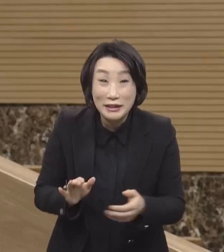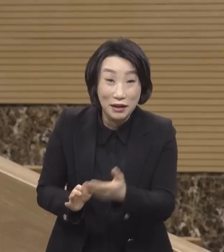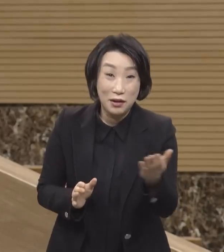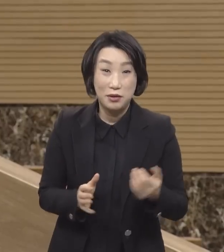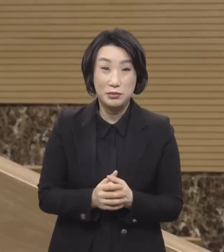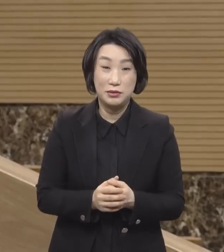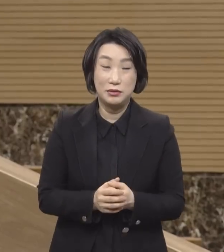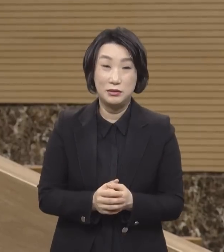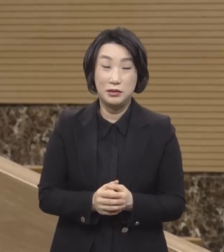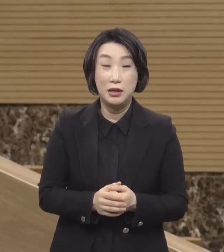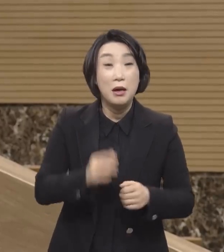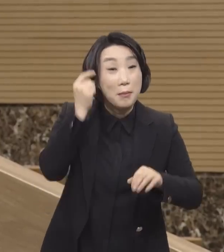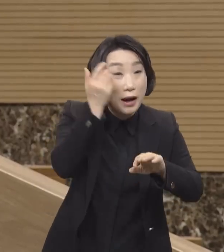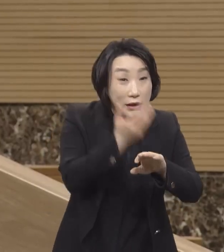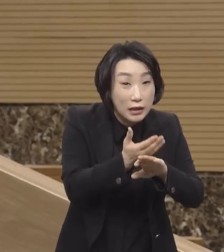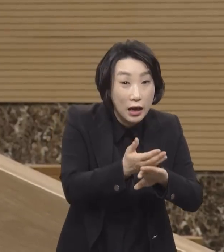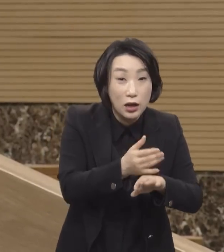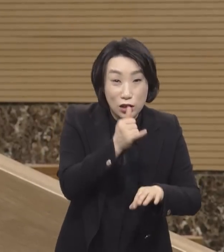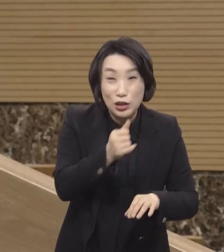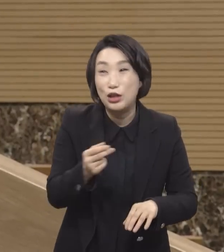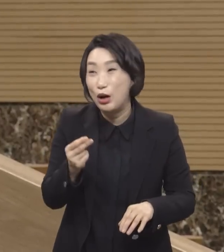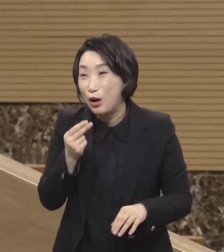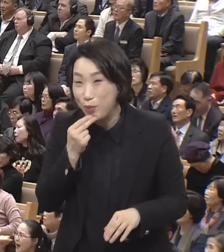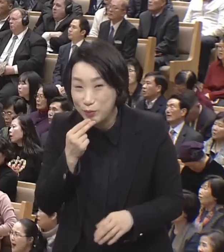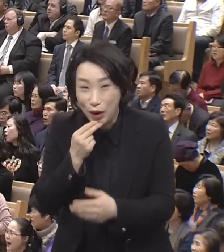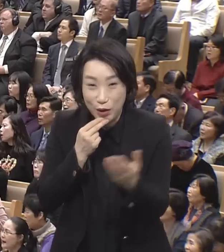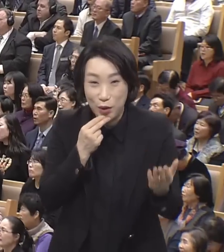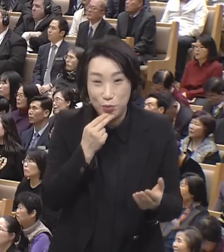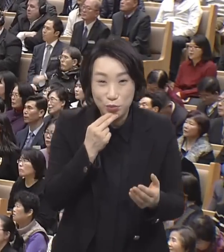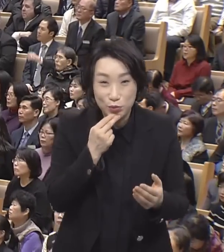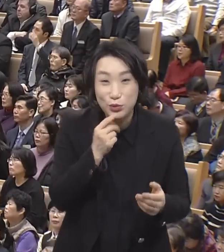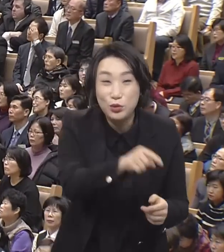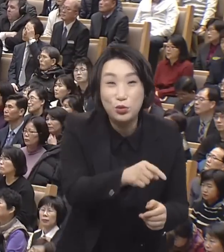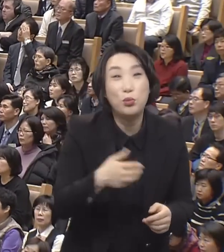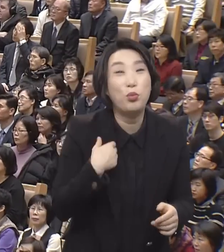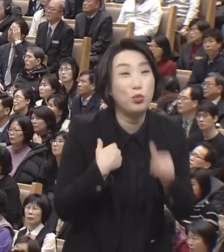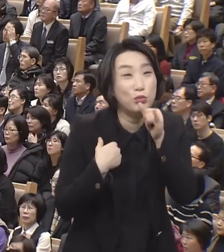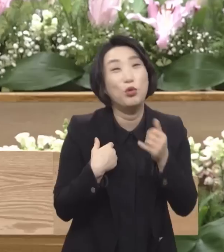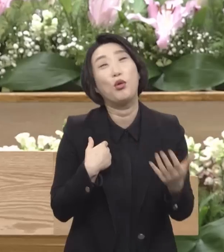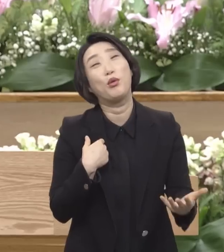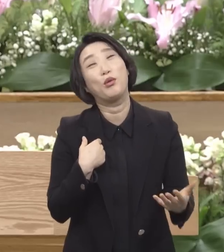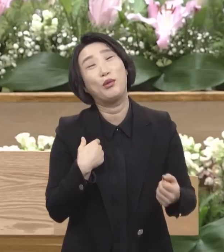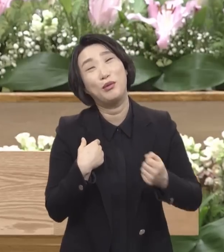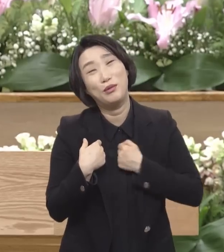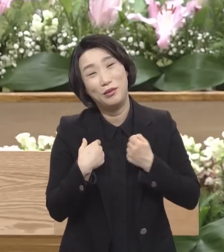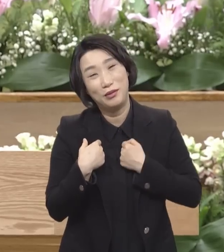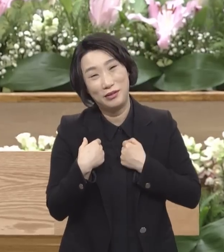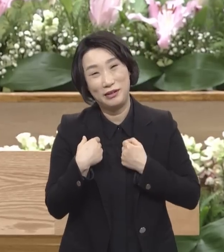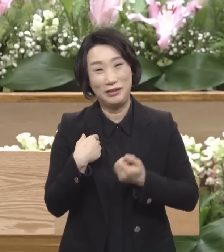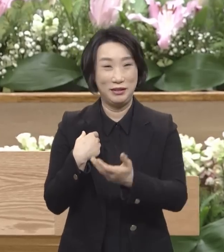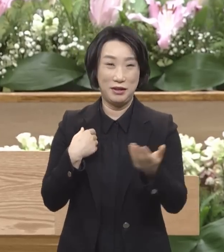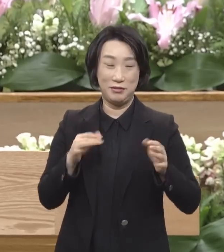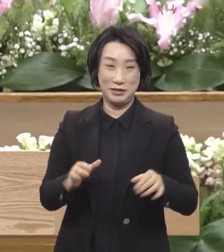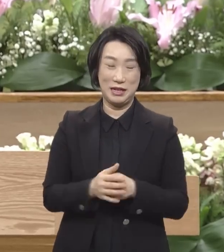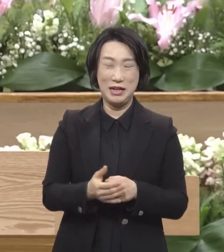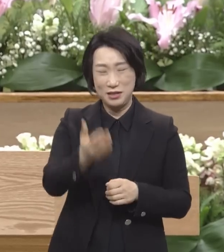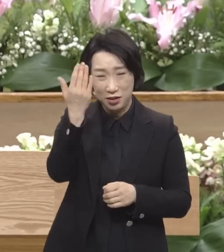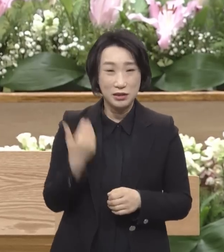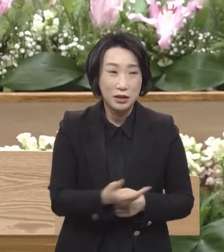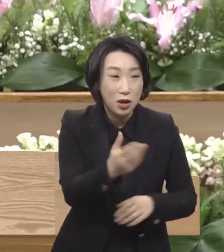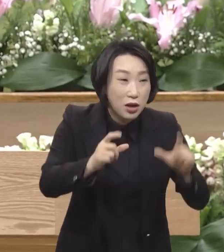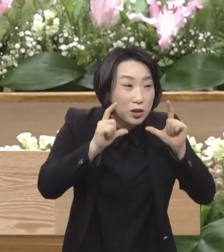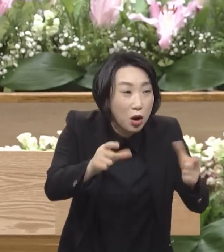그런데 반대하는지 안 하는지 자체를 모르잖아. 자, 응?